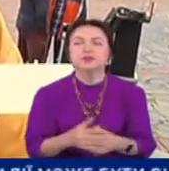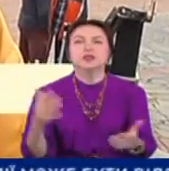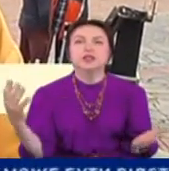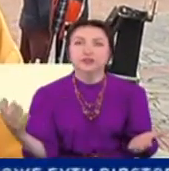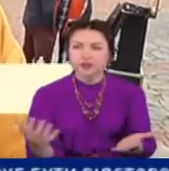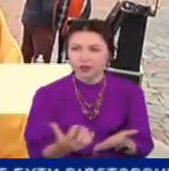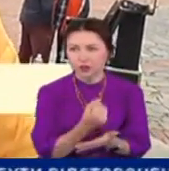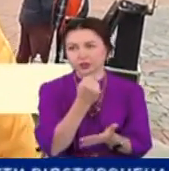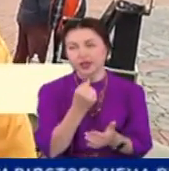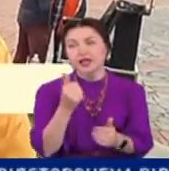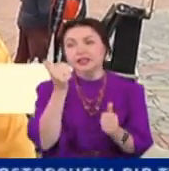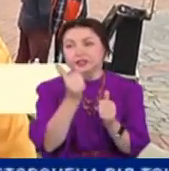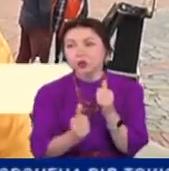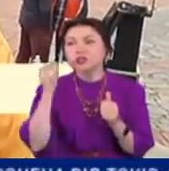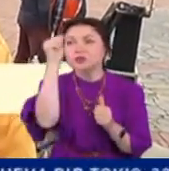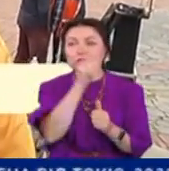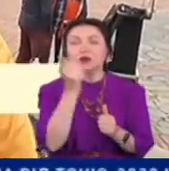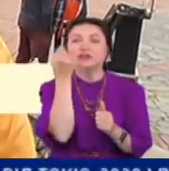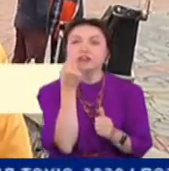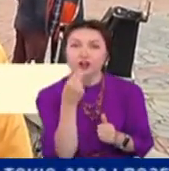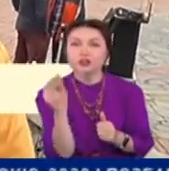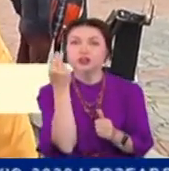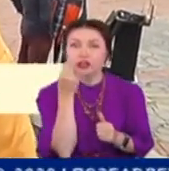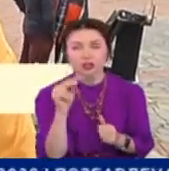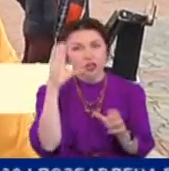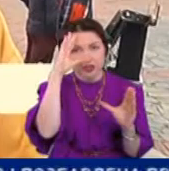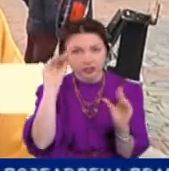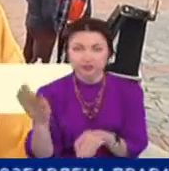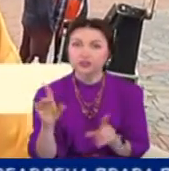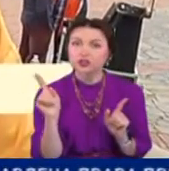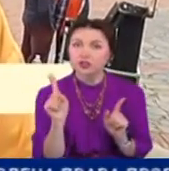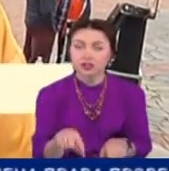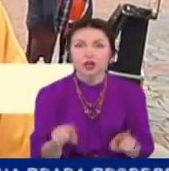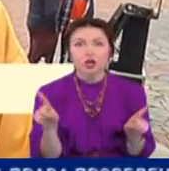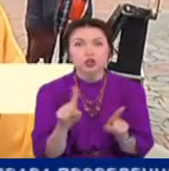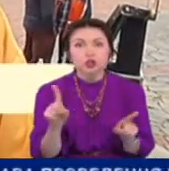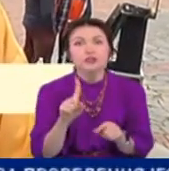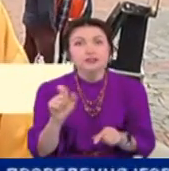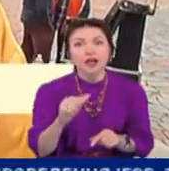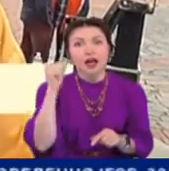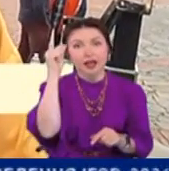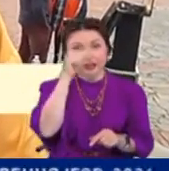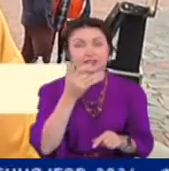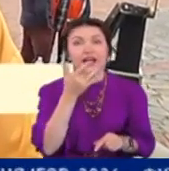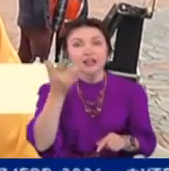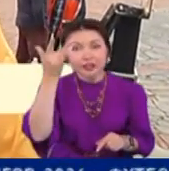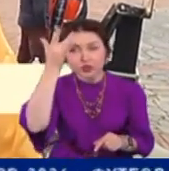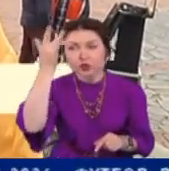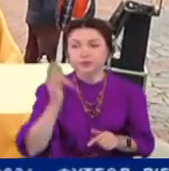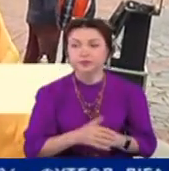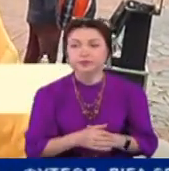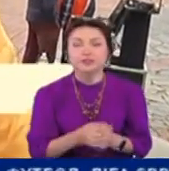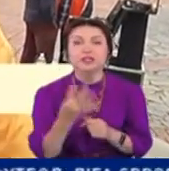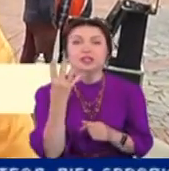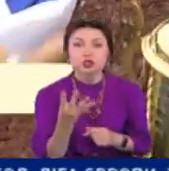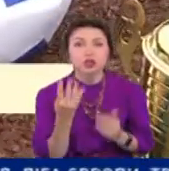з кожним роком все краще і краще, не дивлячись на те, що за рік, ну за літо,